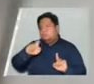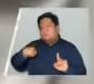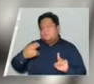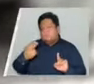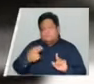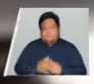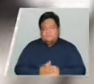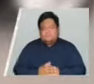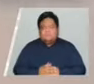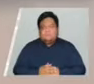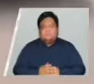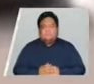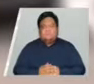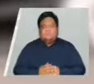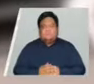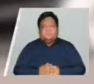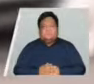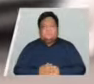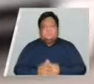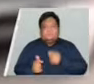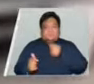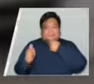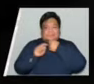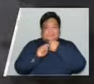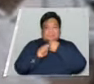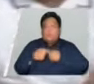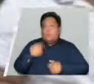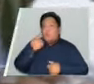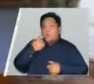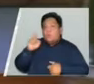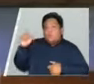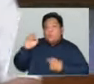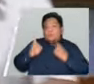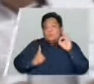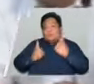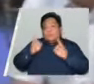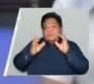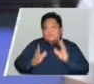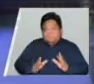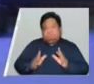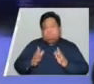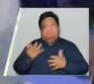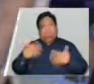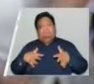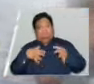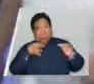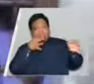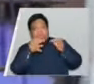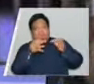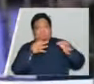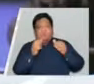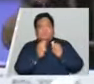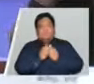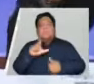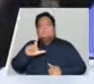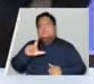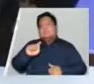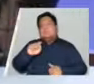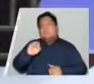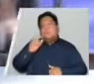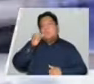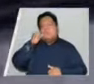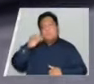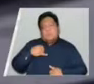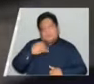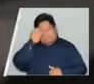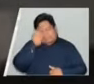Ang driver ng kontrobersyal na puting luxury vehicle na ito nagpaliwanag sa Land Transportation Office kahapon na masakit daw ang kanyang tiyan at